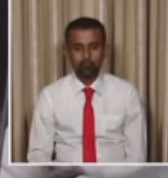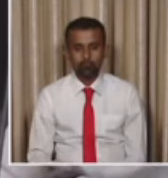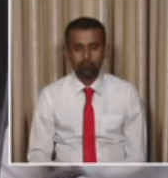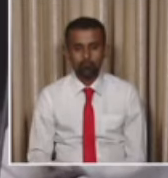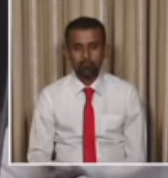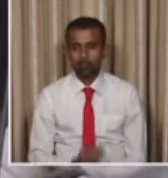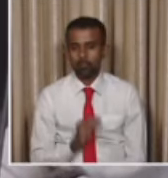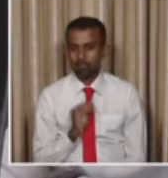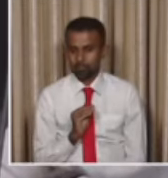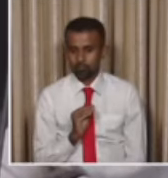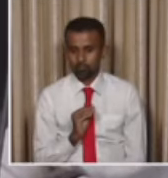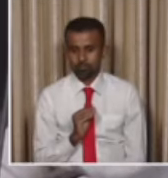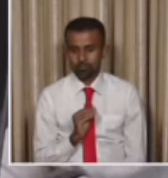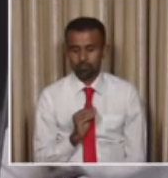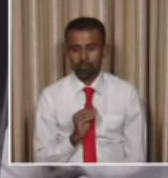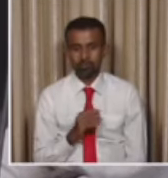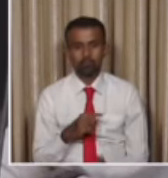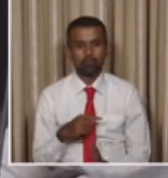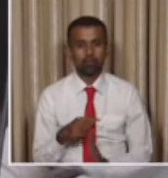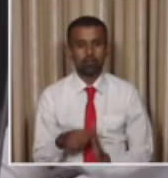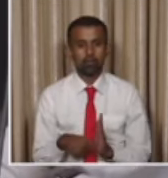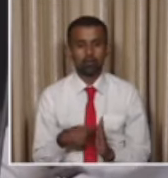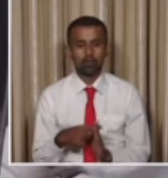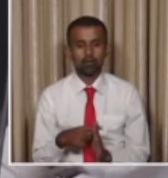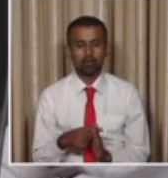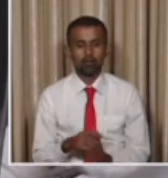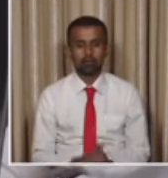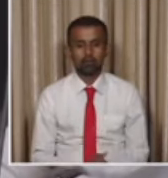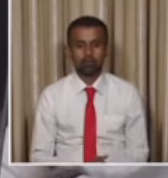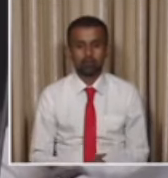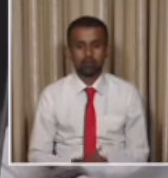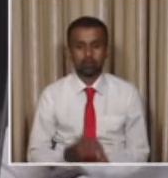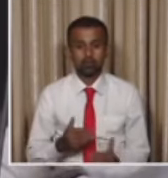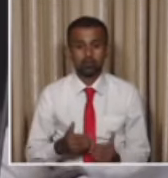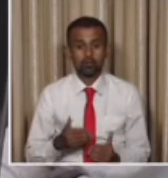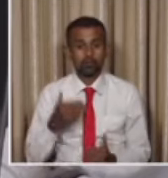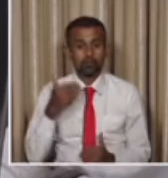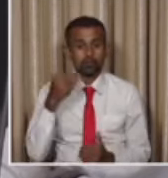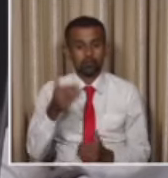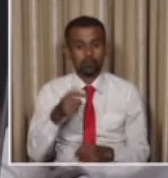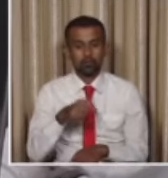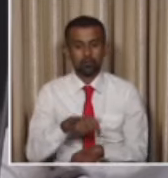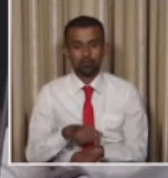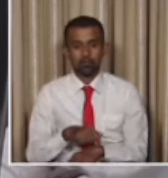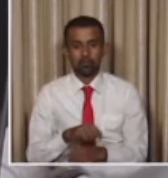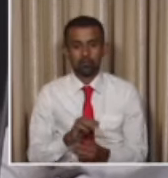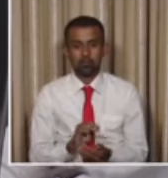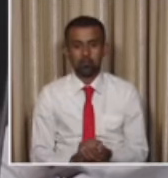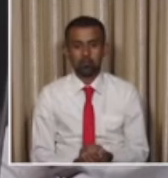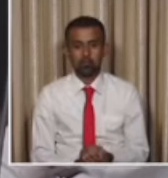වෙනවා. නමුත් මේ රට ඉදිරි කාල පරිච්ඡේදයේ තුලදී තිබෙන